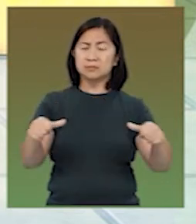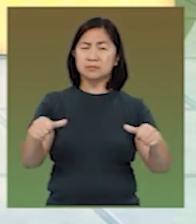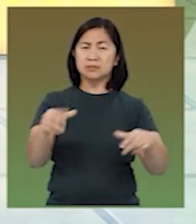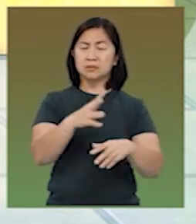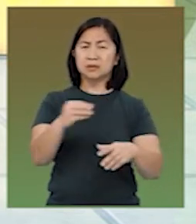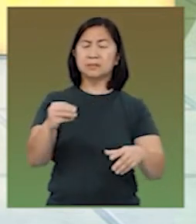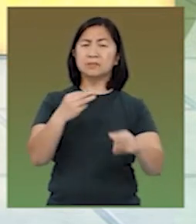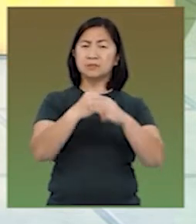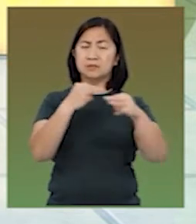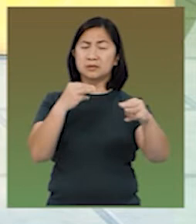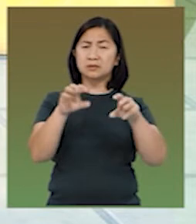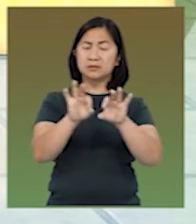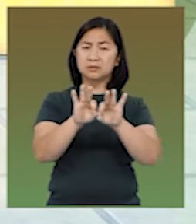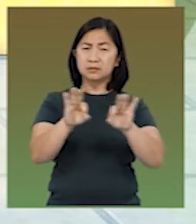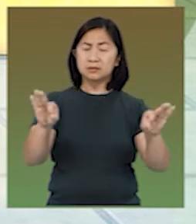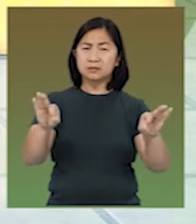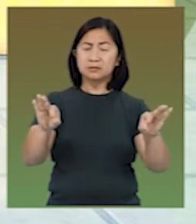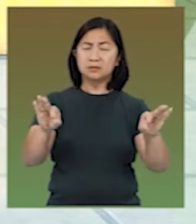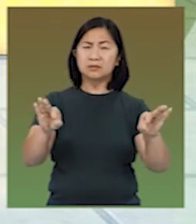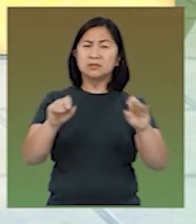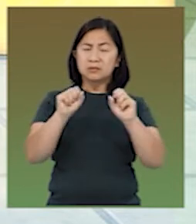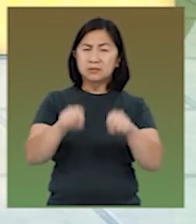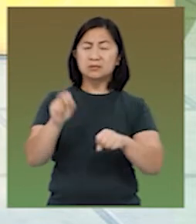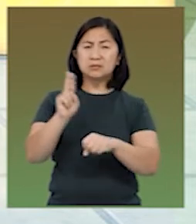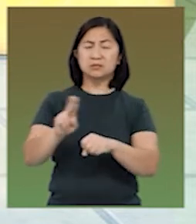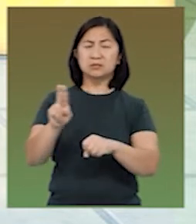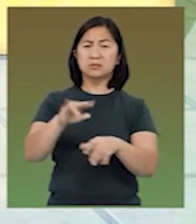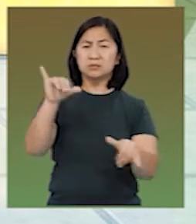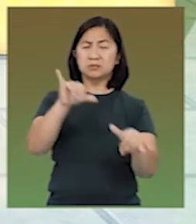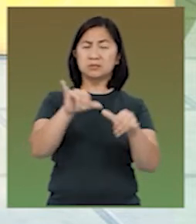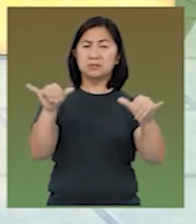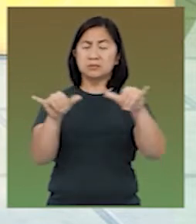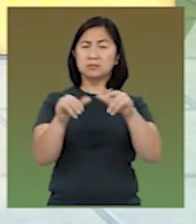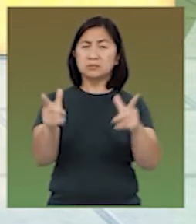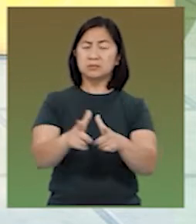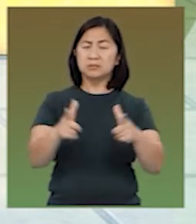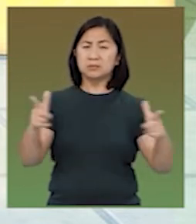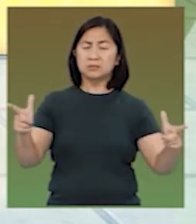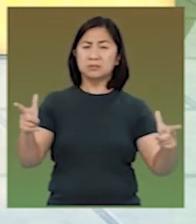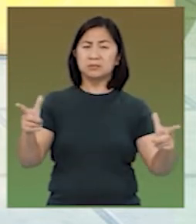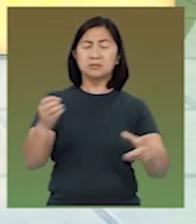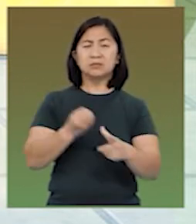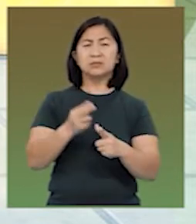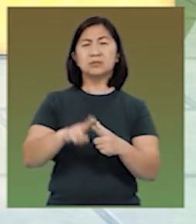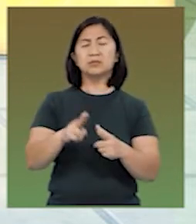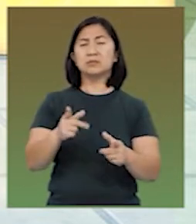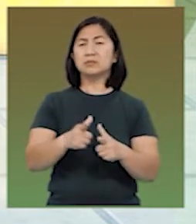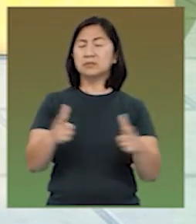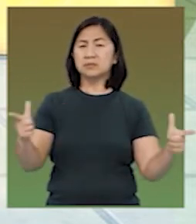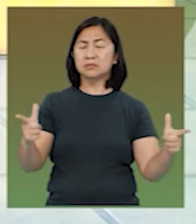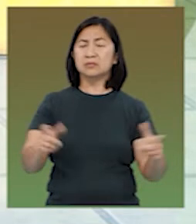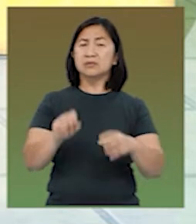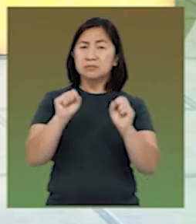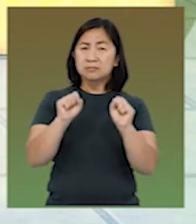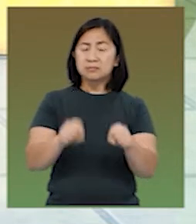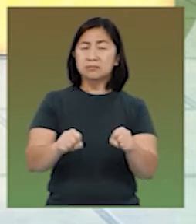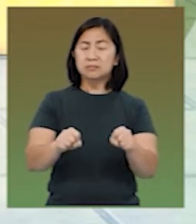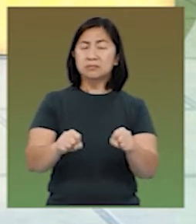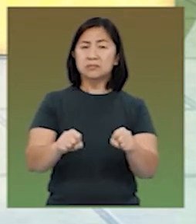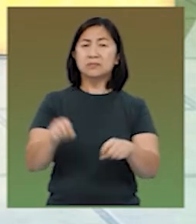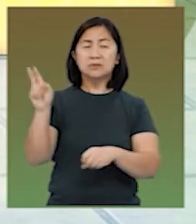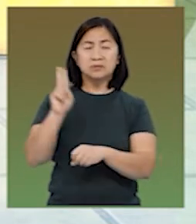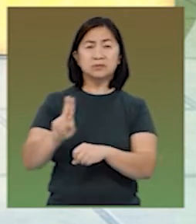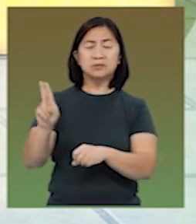tape at meter stick ang maaaring gamitin na panukat sa pagkuha ng length o haba. Maaari